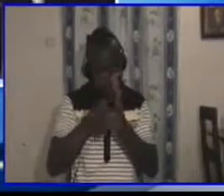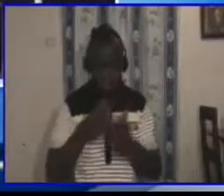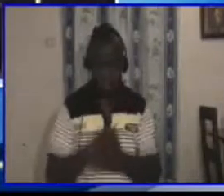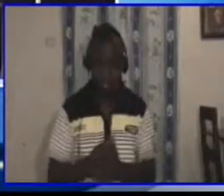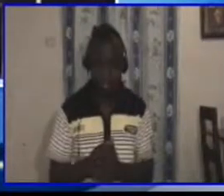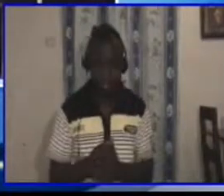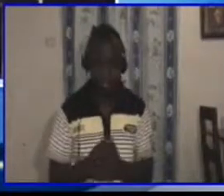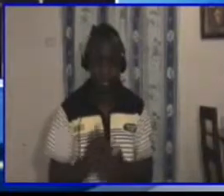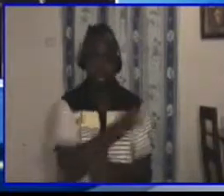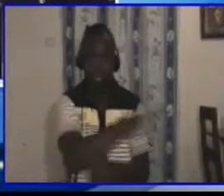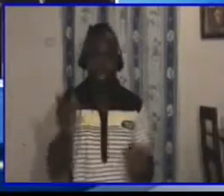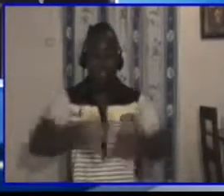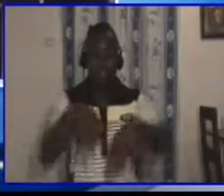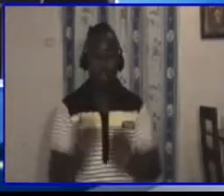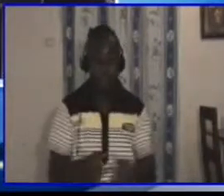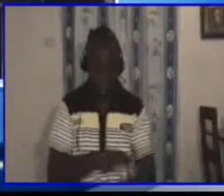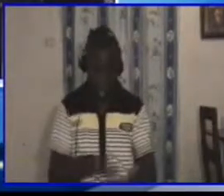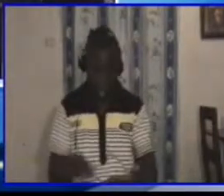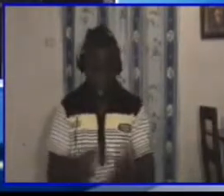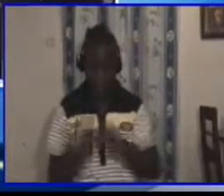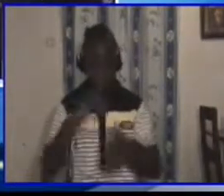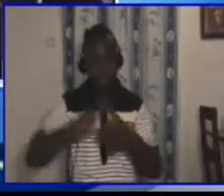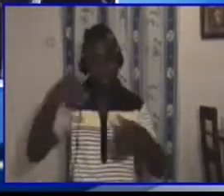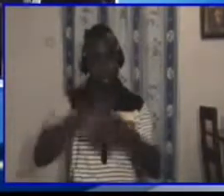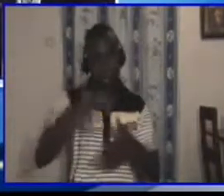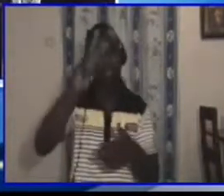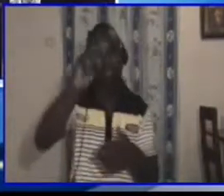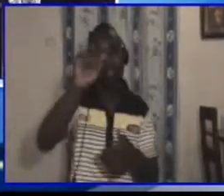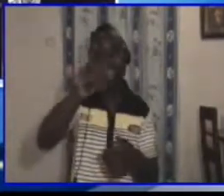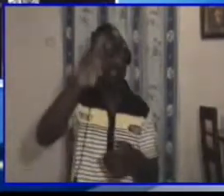vedrete accadere tutte queste cose